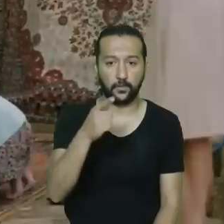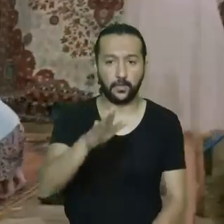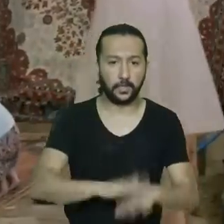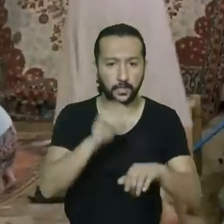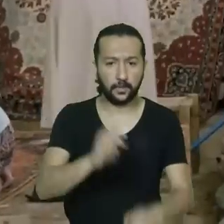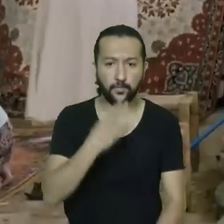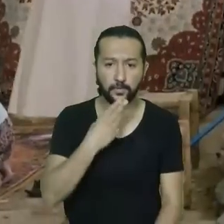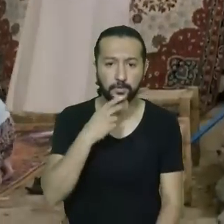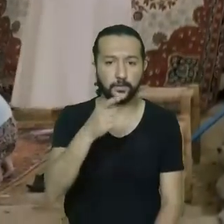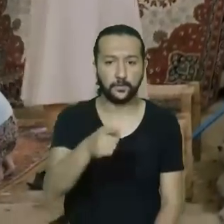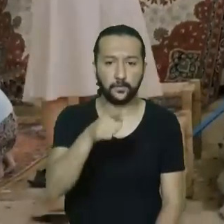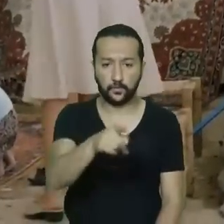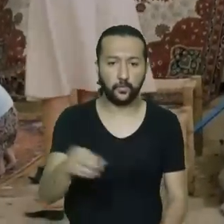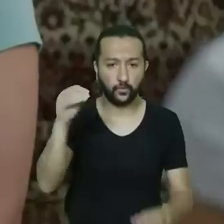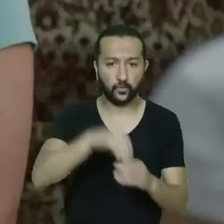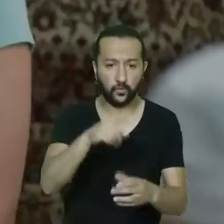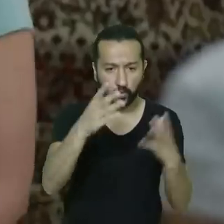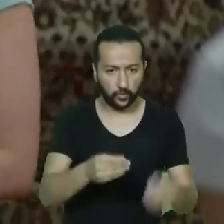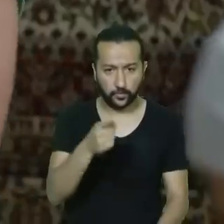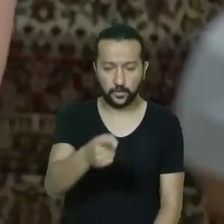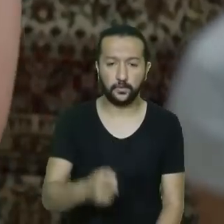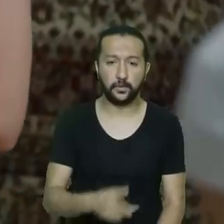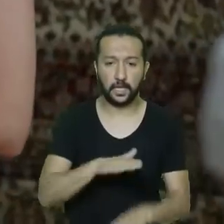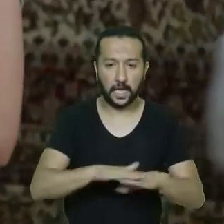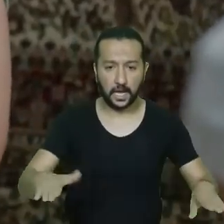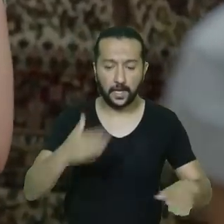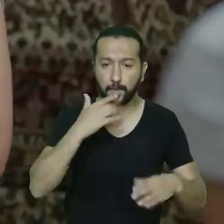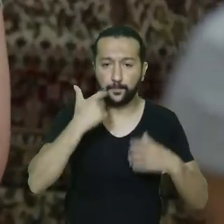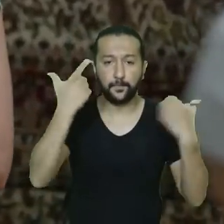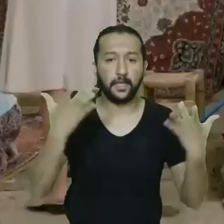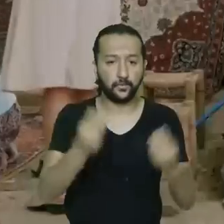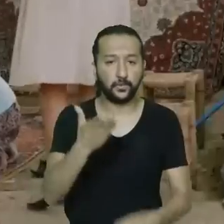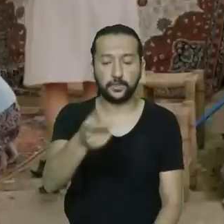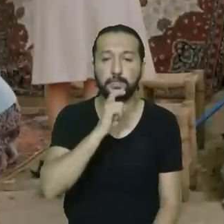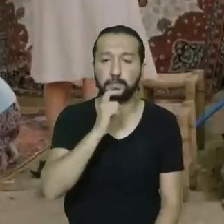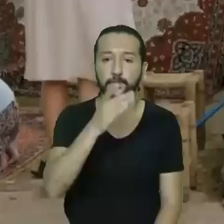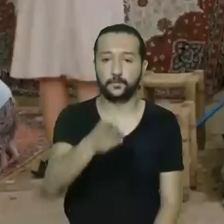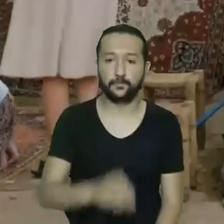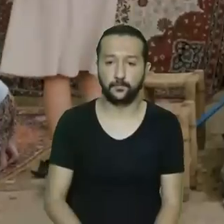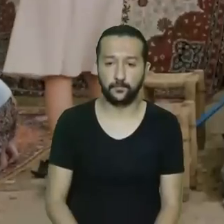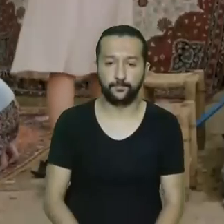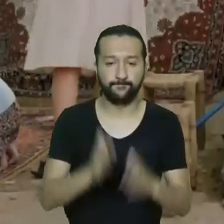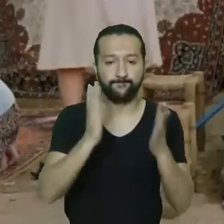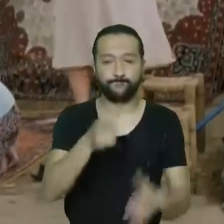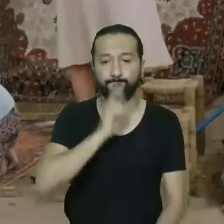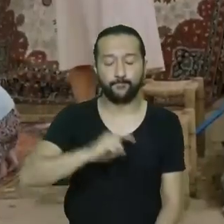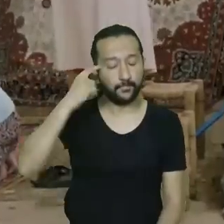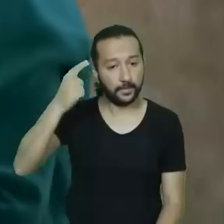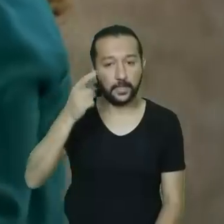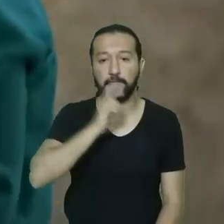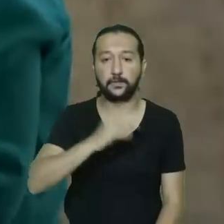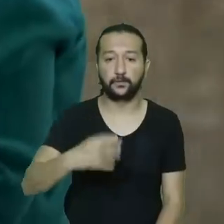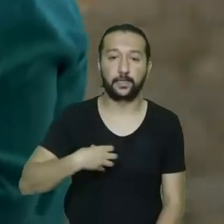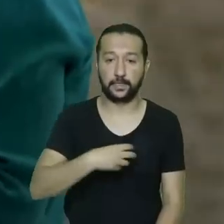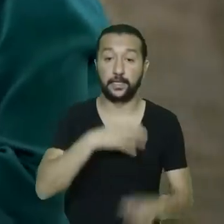ne yapıyorsun kızım? O kadar klorat koyulur mu? Halı temelli bembeyaz olacak. Aa, hay Allah. Ben dalmışım